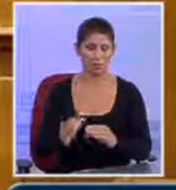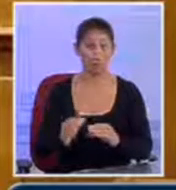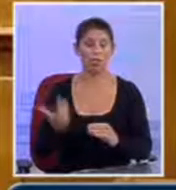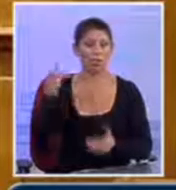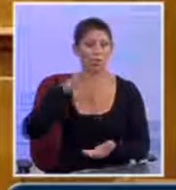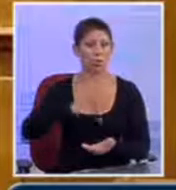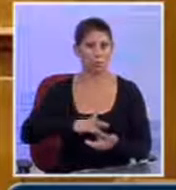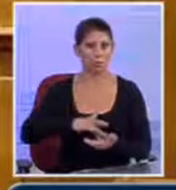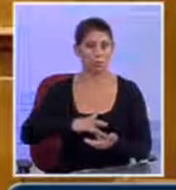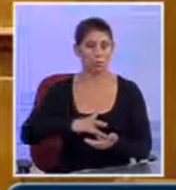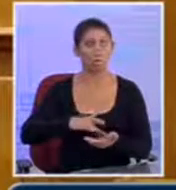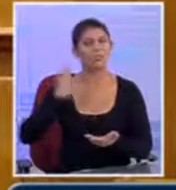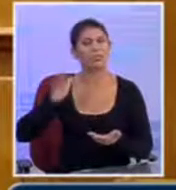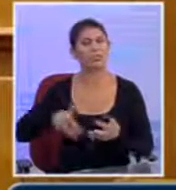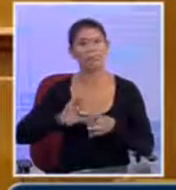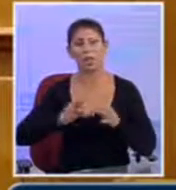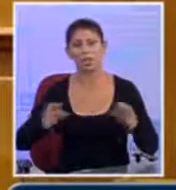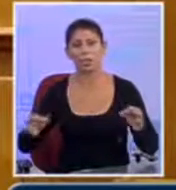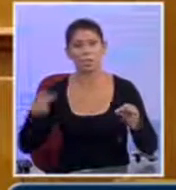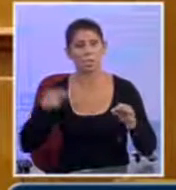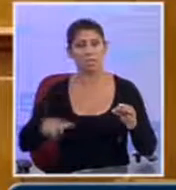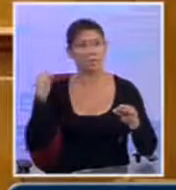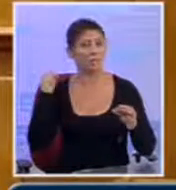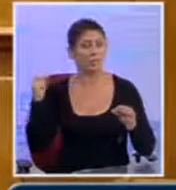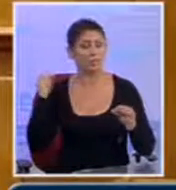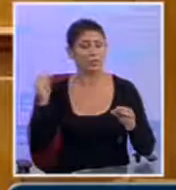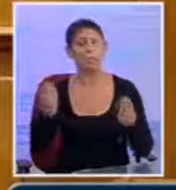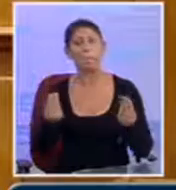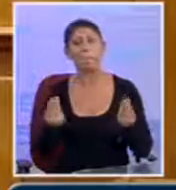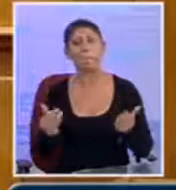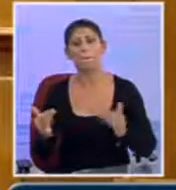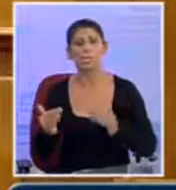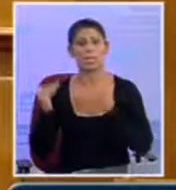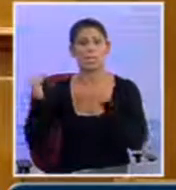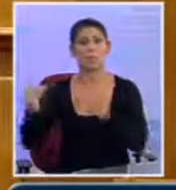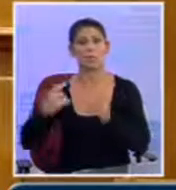επίκεντρό της όμως σε τελευταία ανάλυση αυτή την ισχυρή ποιοτική